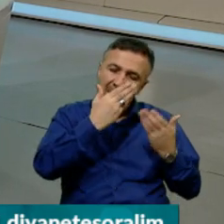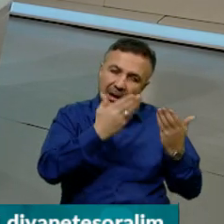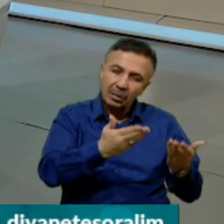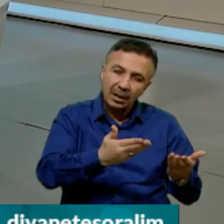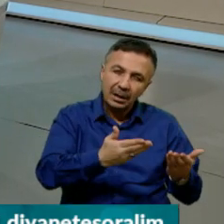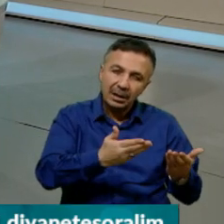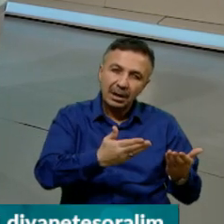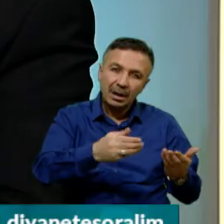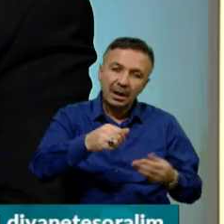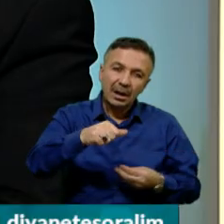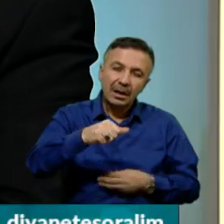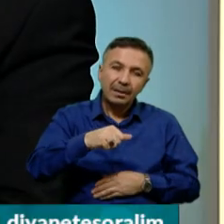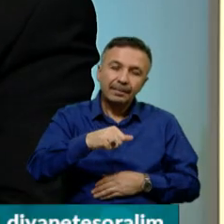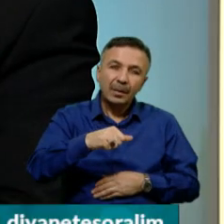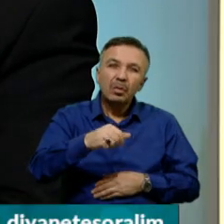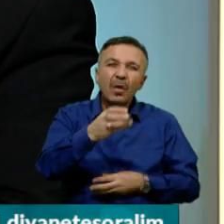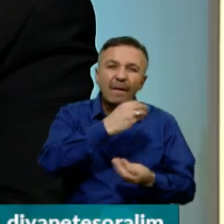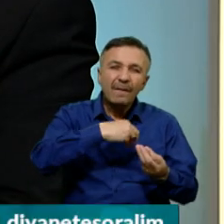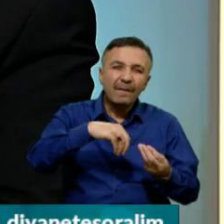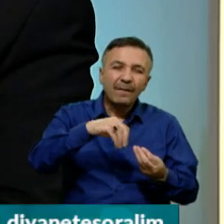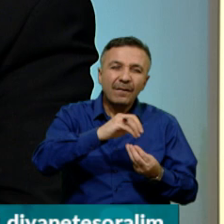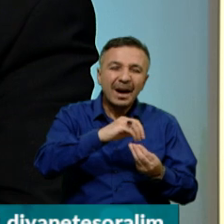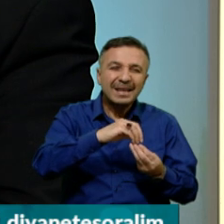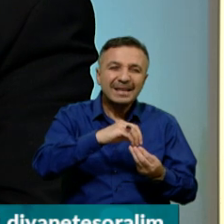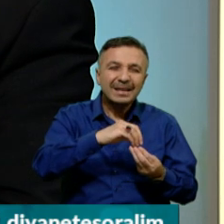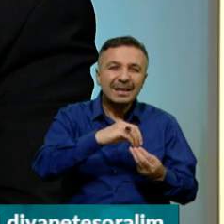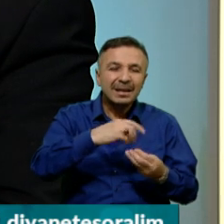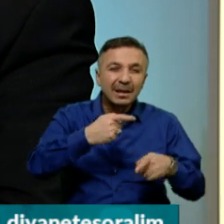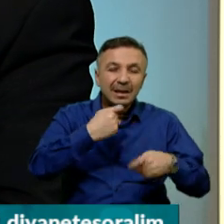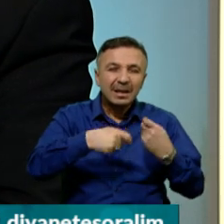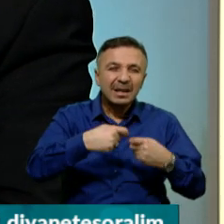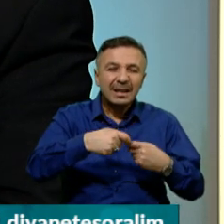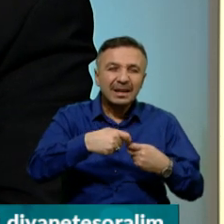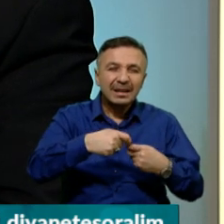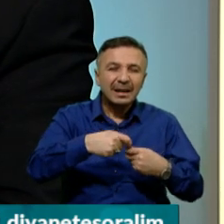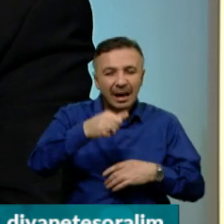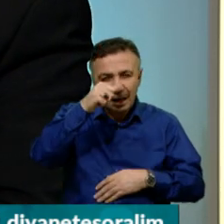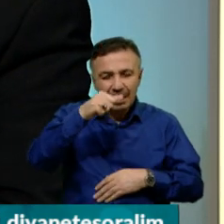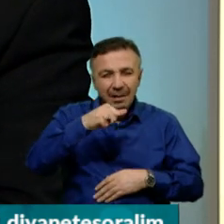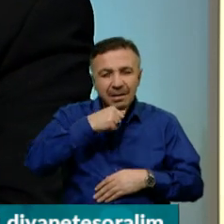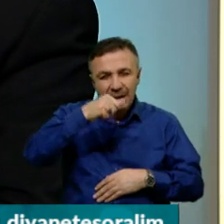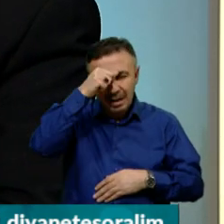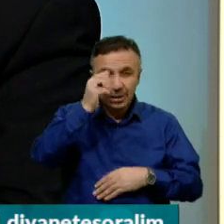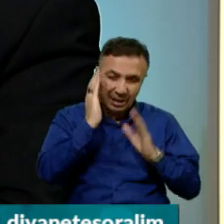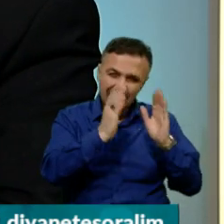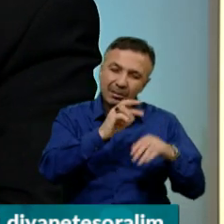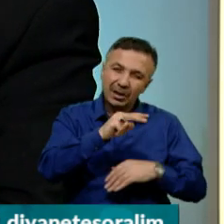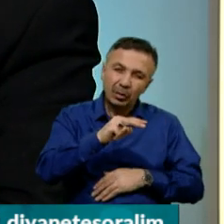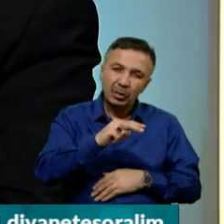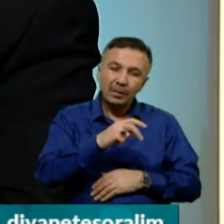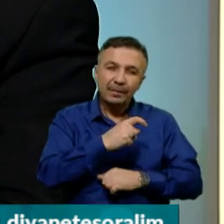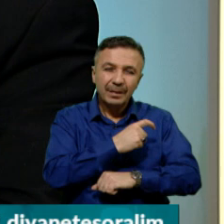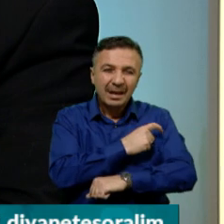Ama bu faizli kredi ile Hacca gitmeye benzer yani haram veya caiz olmayan